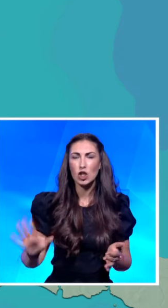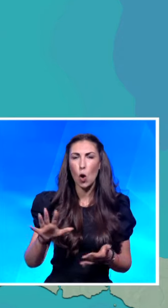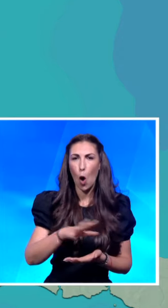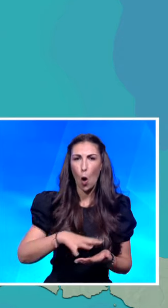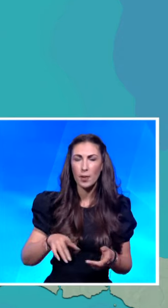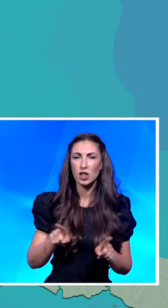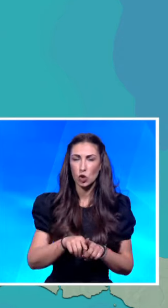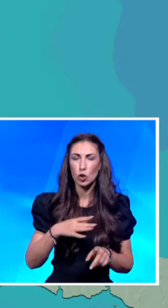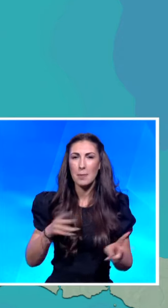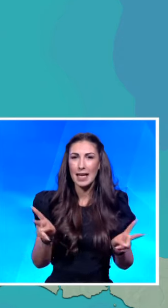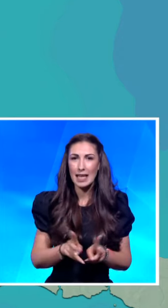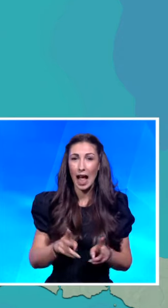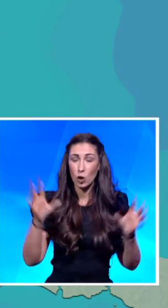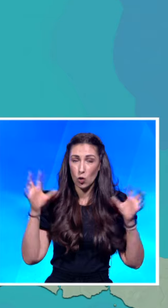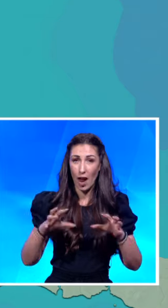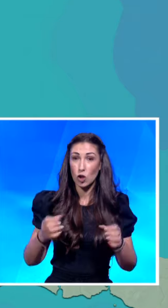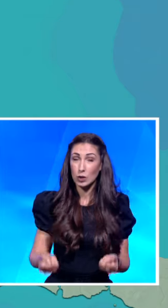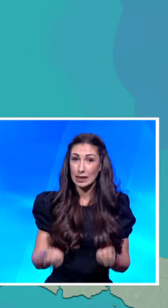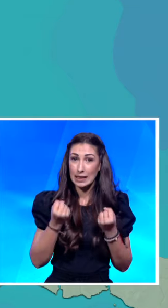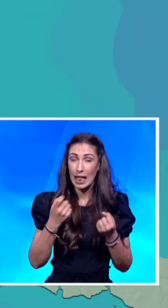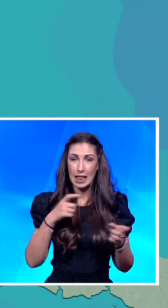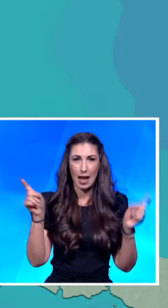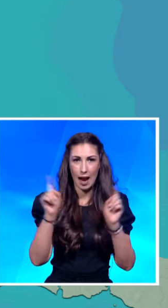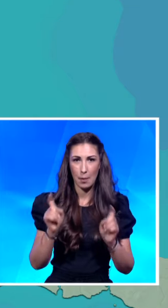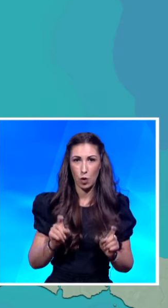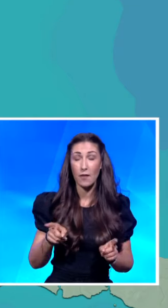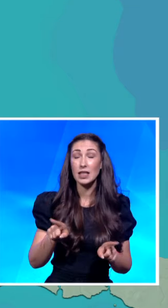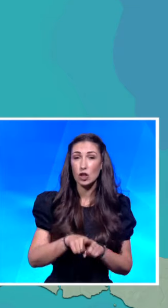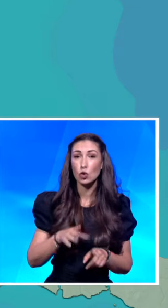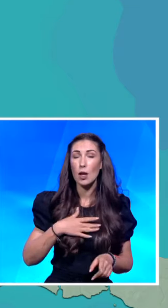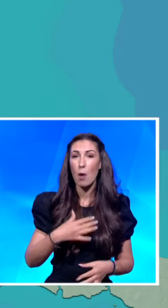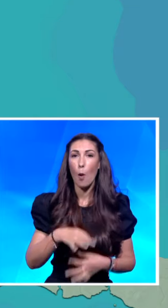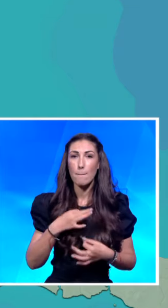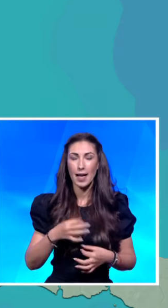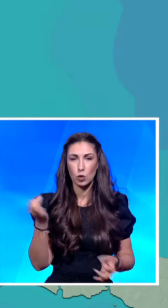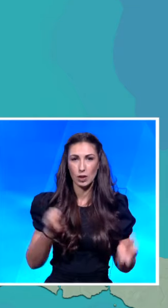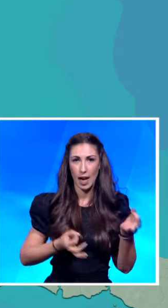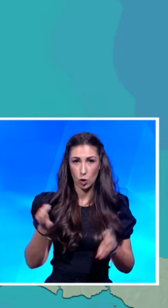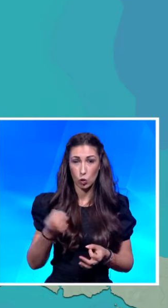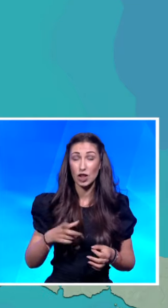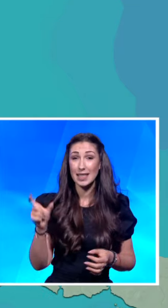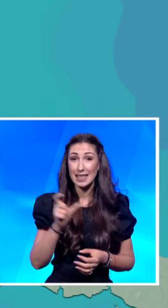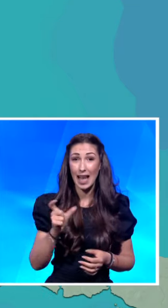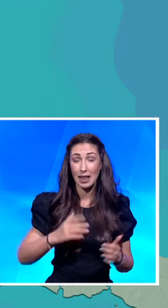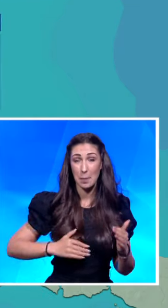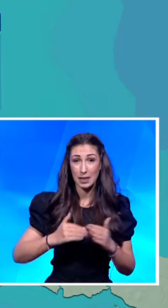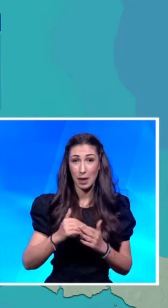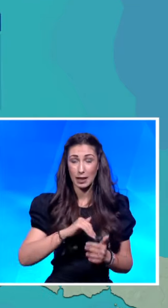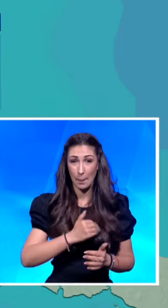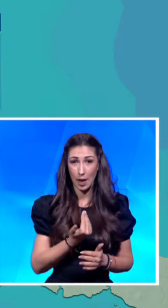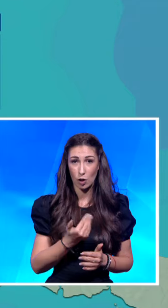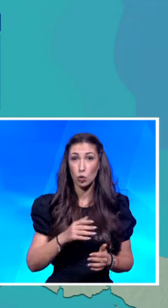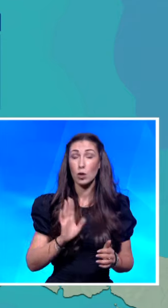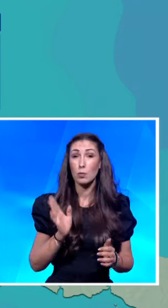също предстоят краткотрайни, но интензивни валежи с грамотевици. Там също има опасност от градушки. В сряда максималните температури ще